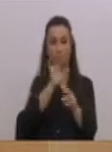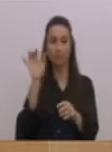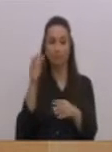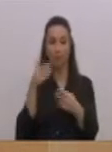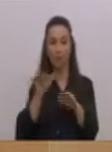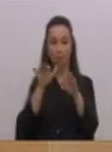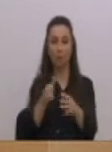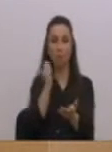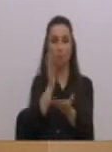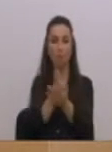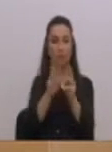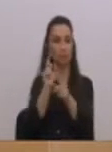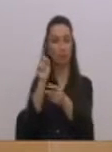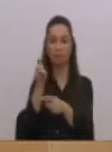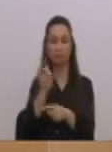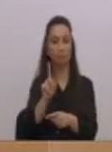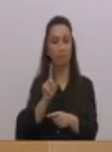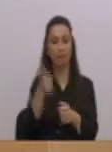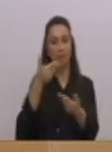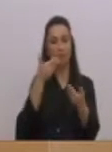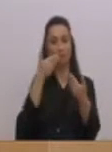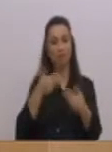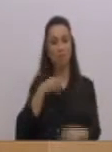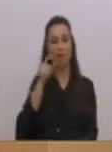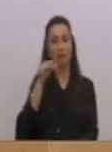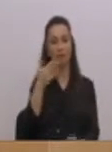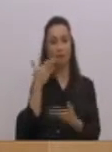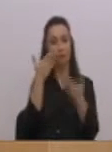კომპიუტერი პირდაპირ საიტზე კი არ შედის, ჯერ ეკითხება Mac-ის ან